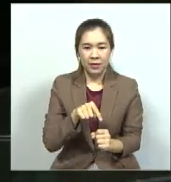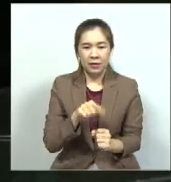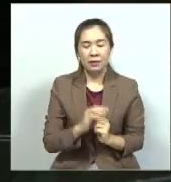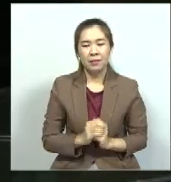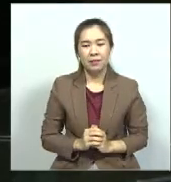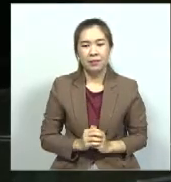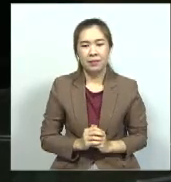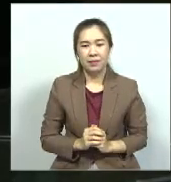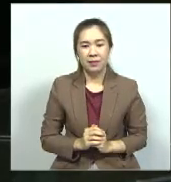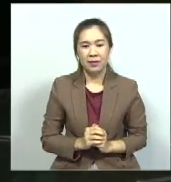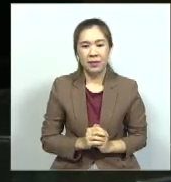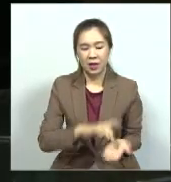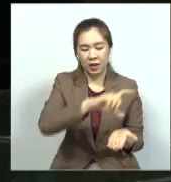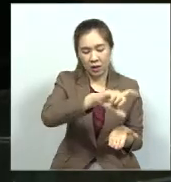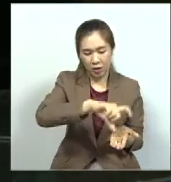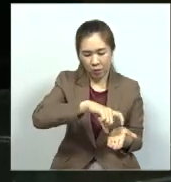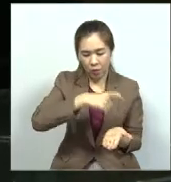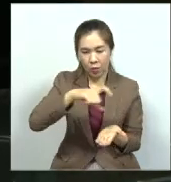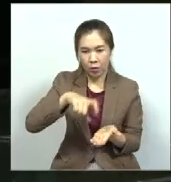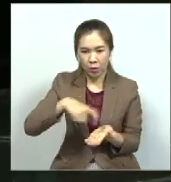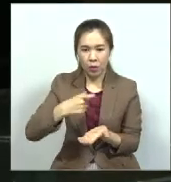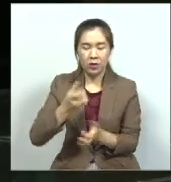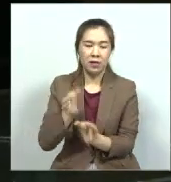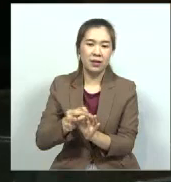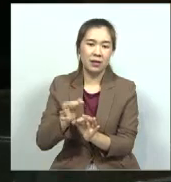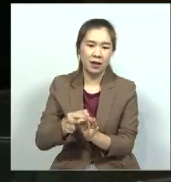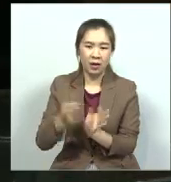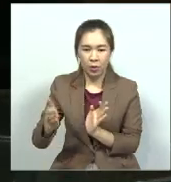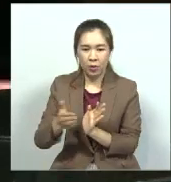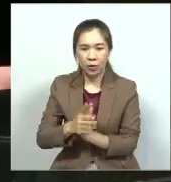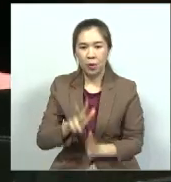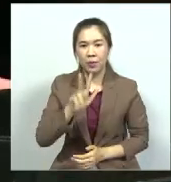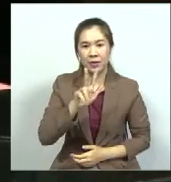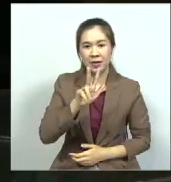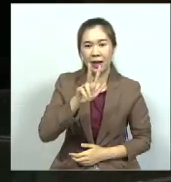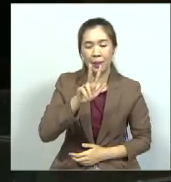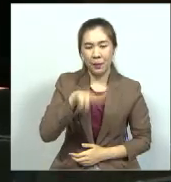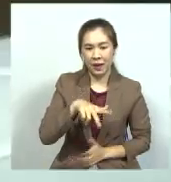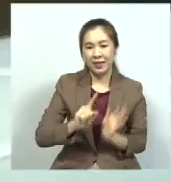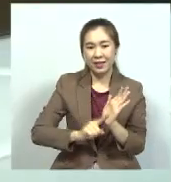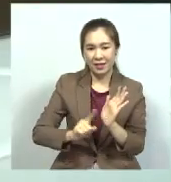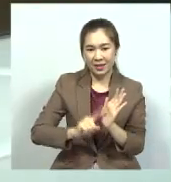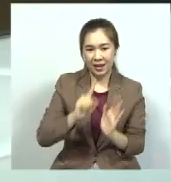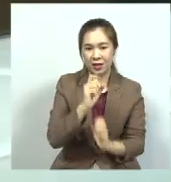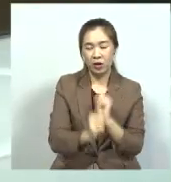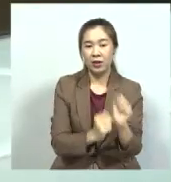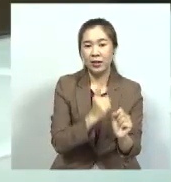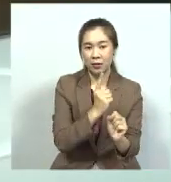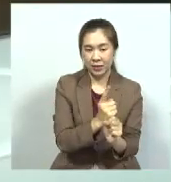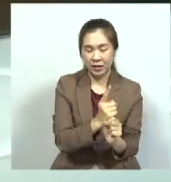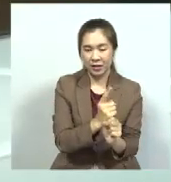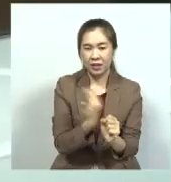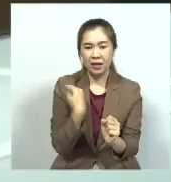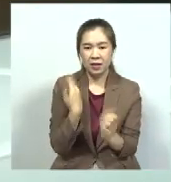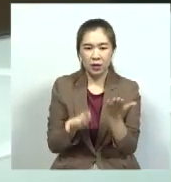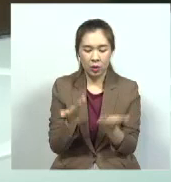ธุรกรรมที่ว่าก็คือการรับโอนเงินทุกบัญชีรวมกันตั้งแต่ 3,000 ครั้งต่อปีหรือว่าการรับโอน